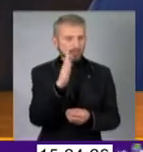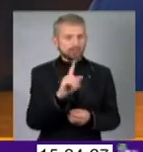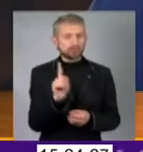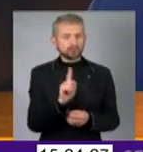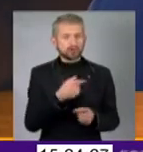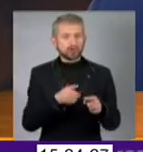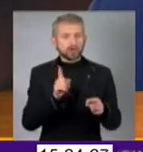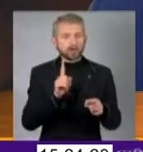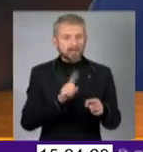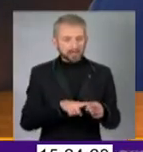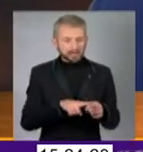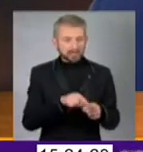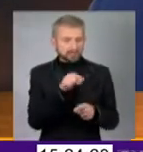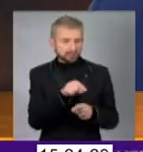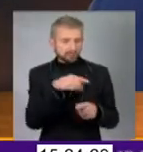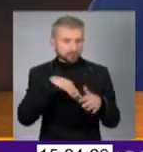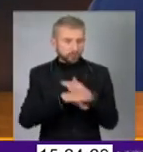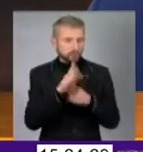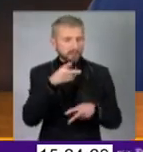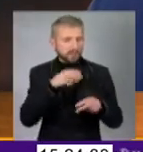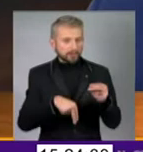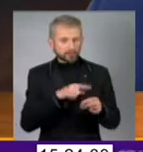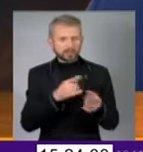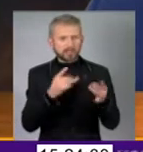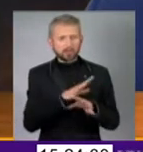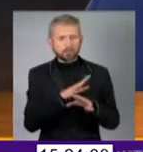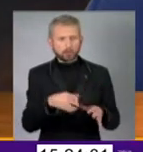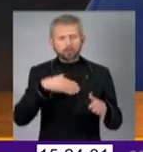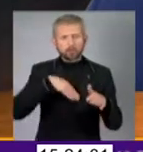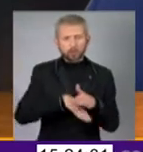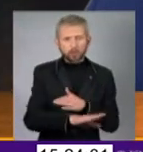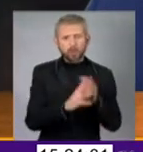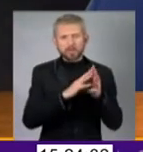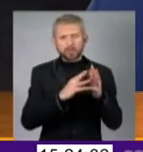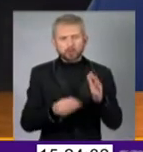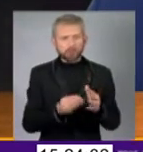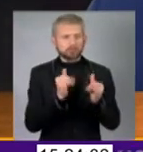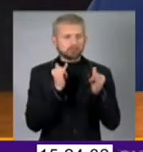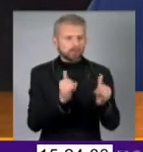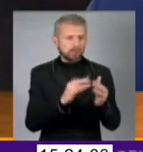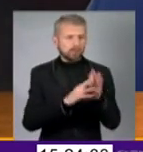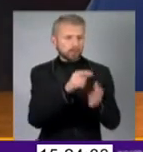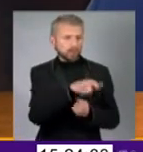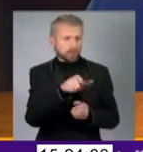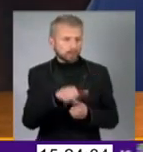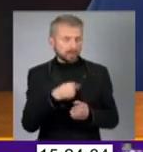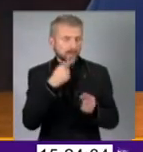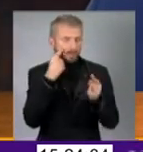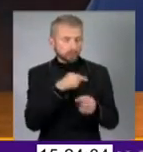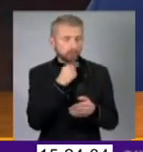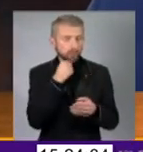що цей об'єкт буде закінчений. Це не просто метро на Виноградар з точки зору, як для виноградарців. Я акцентую увагу, що